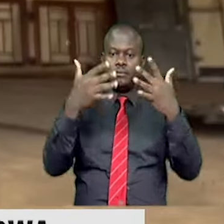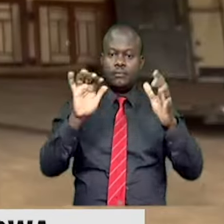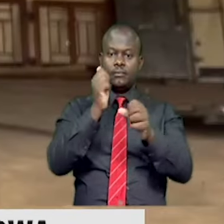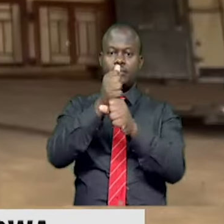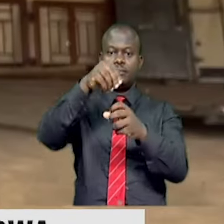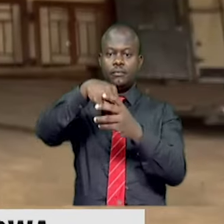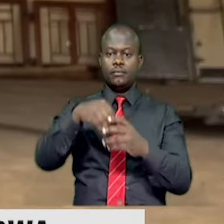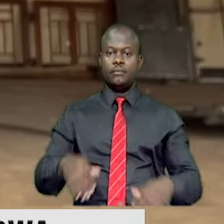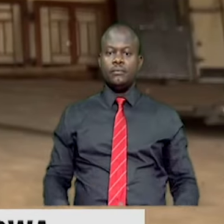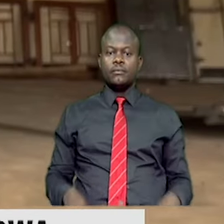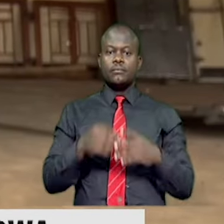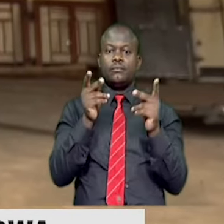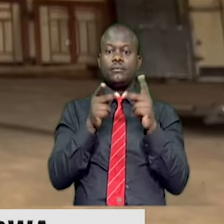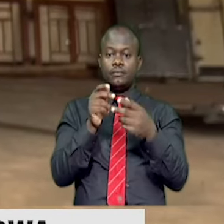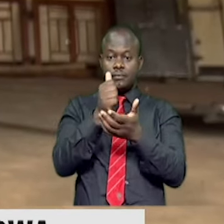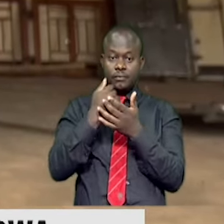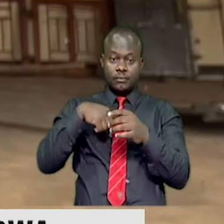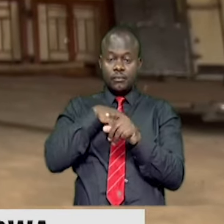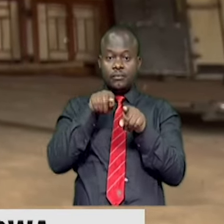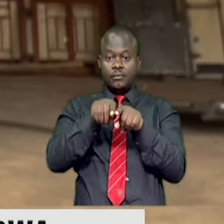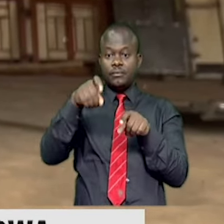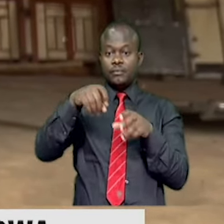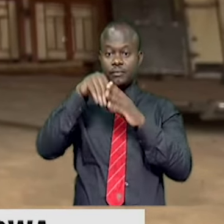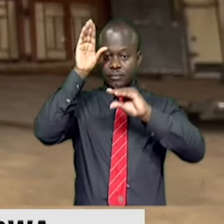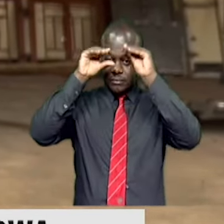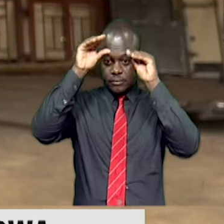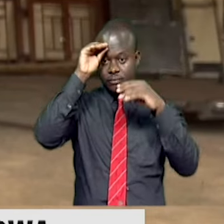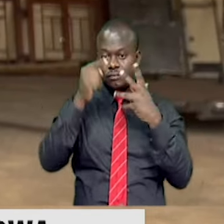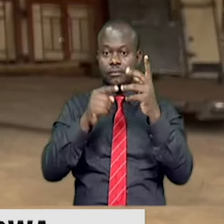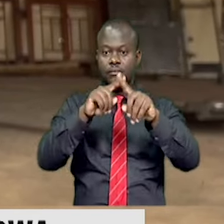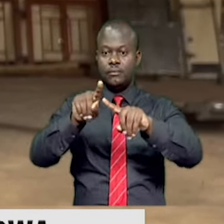bagakoreramo. Karadufasha nk'abakeneye kwiga ibintu runaka,